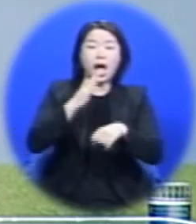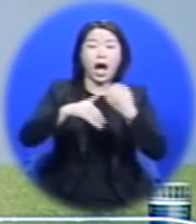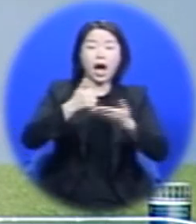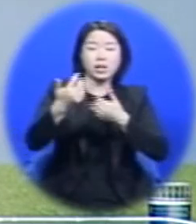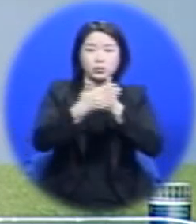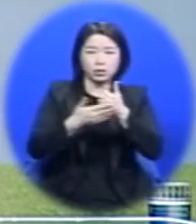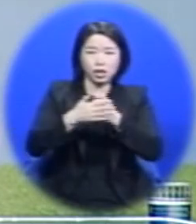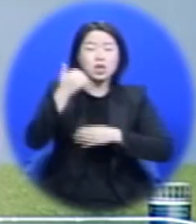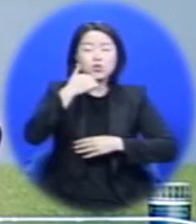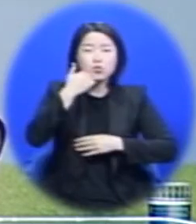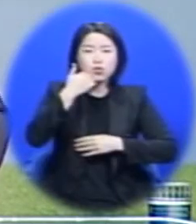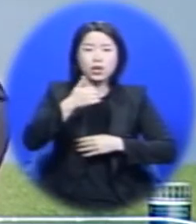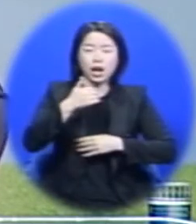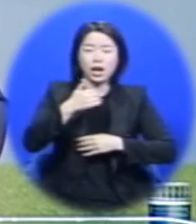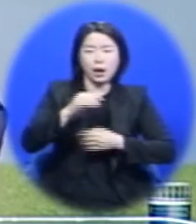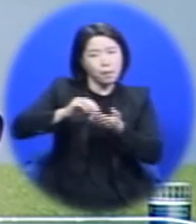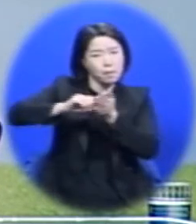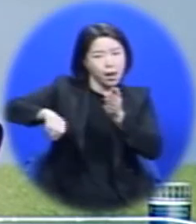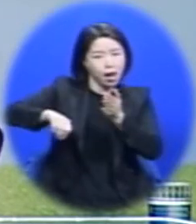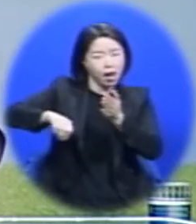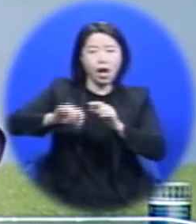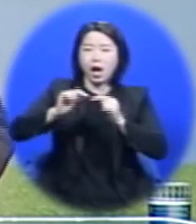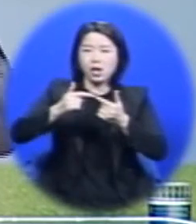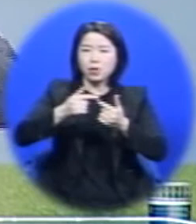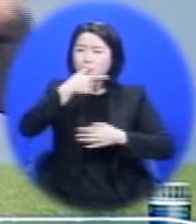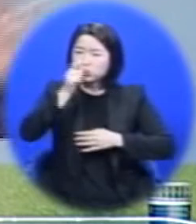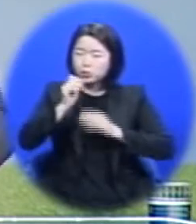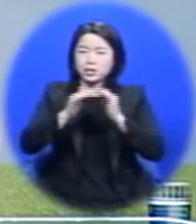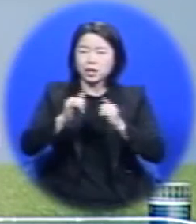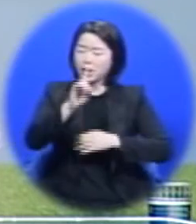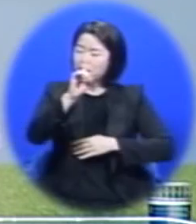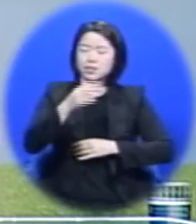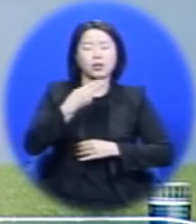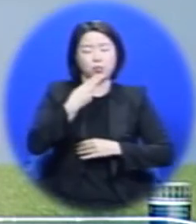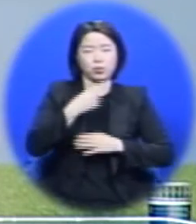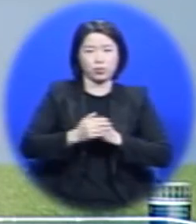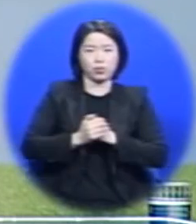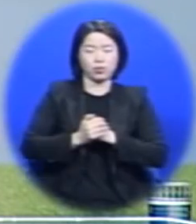은혜에 누군가는 예외가 있거나 모자라는 사람 한 사람도 없습니다.